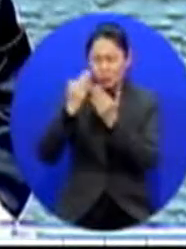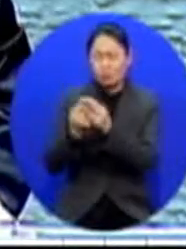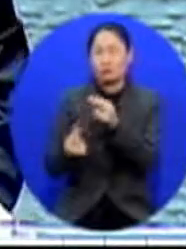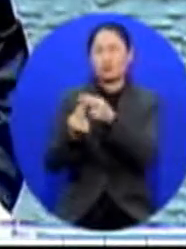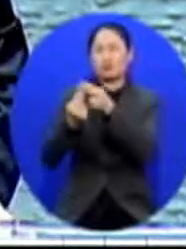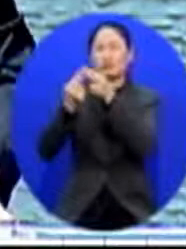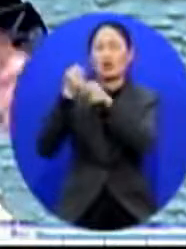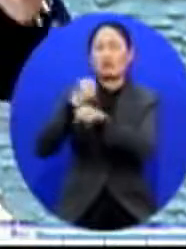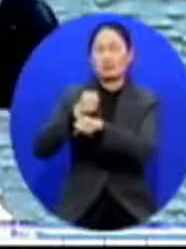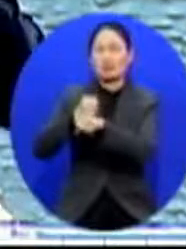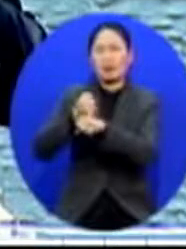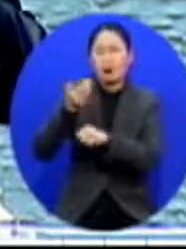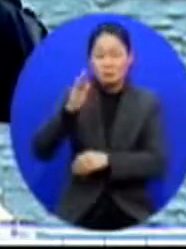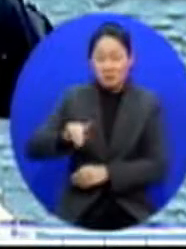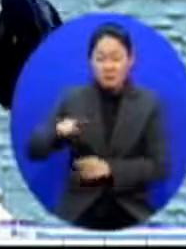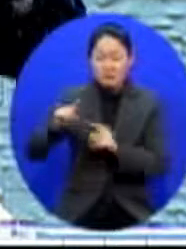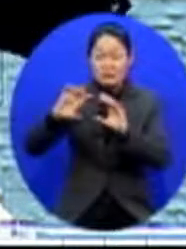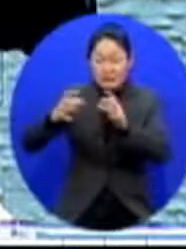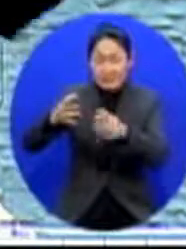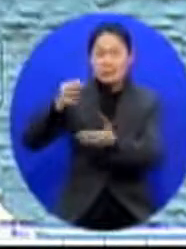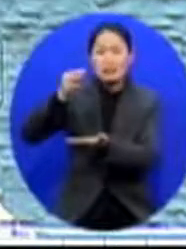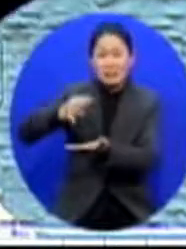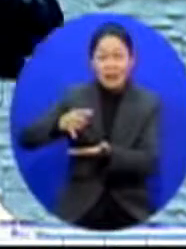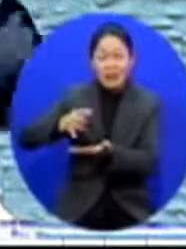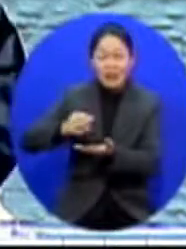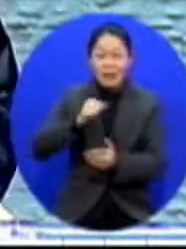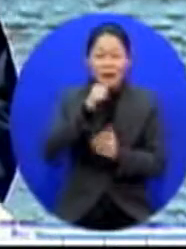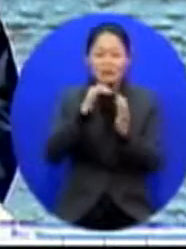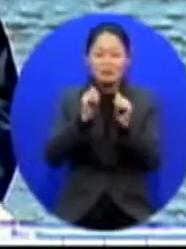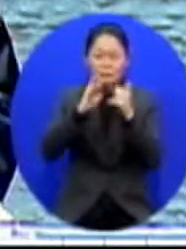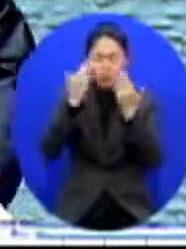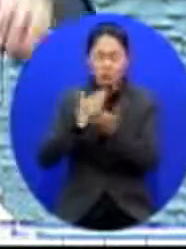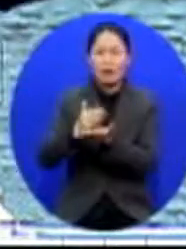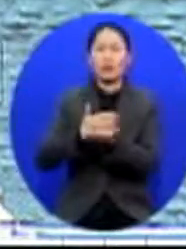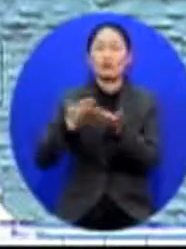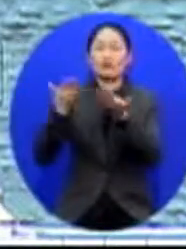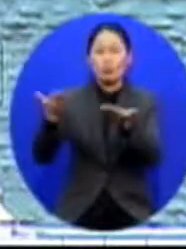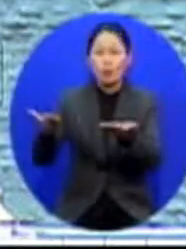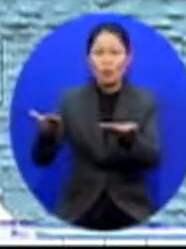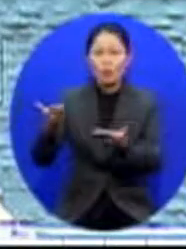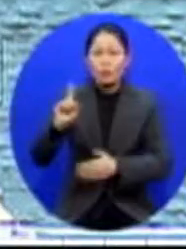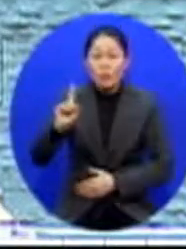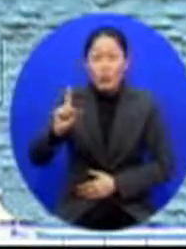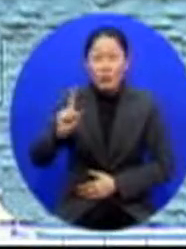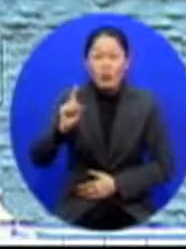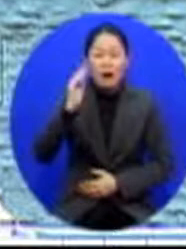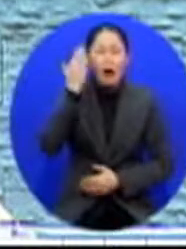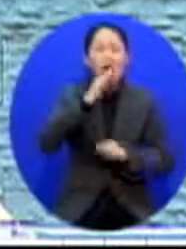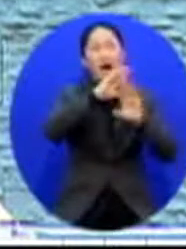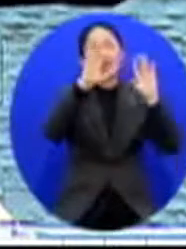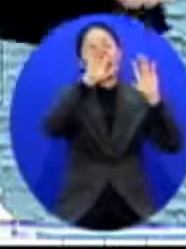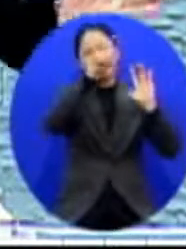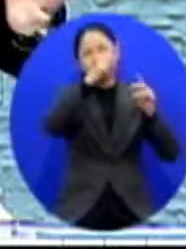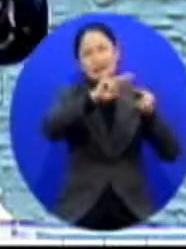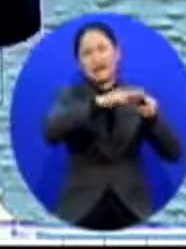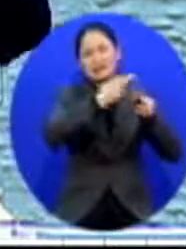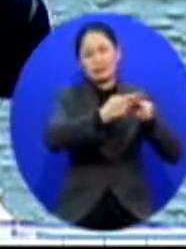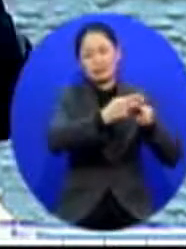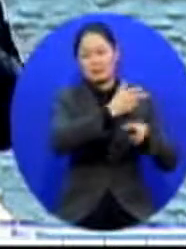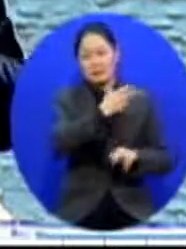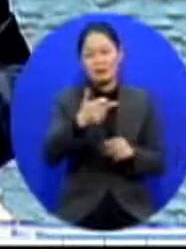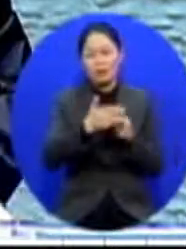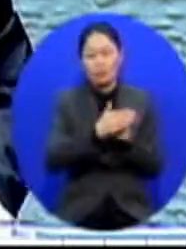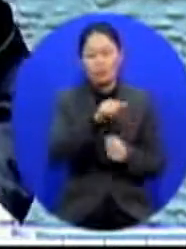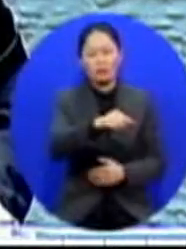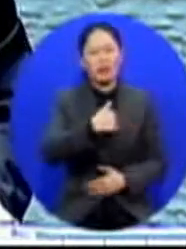그래서 그 세상 재산 가난한 사람에게 다 나눠주고 그러면 하늘에서 상급이 더 커지니까 그리고 너는